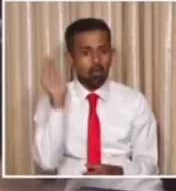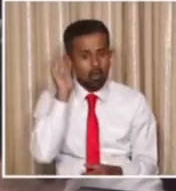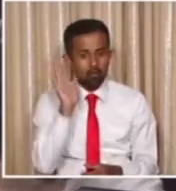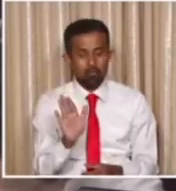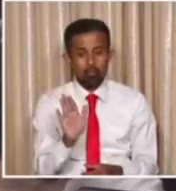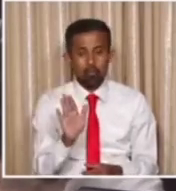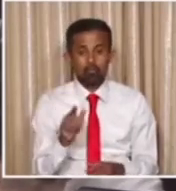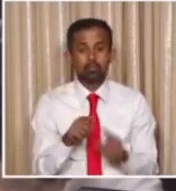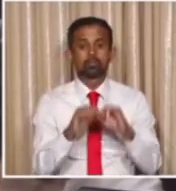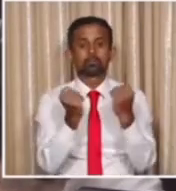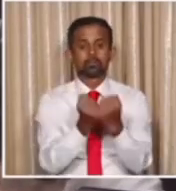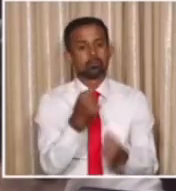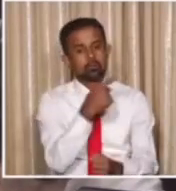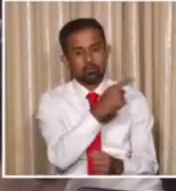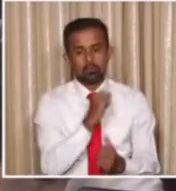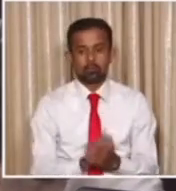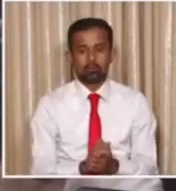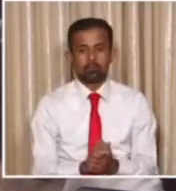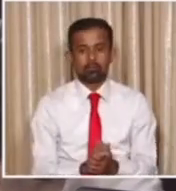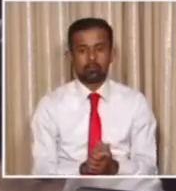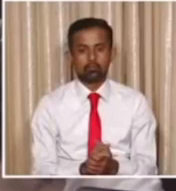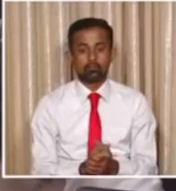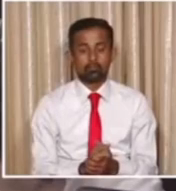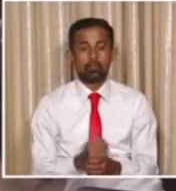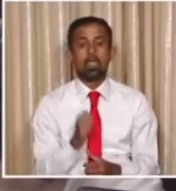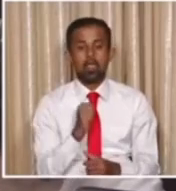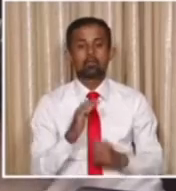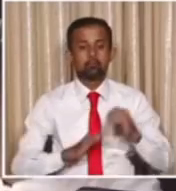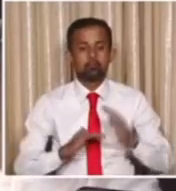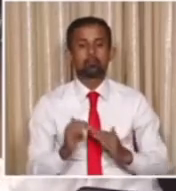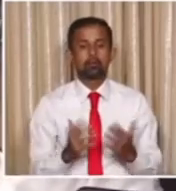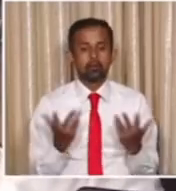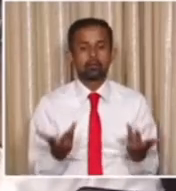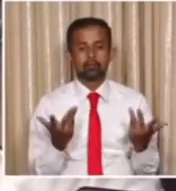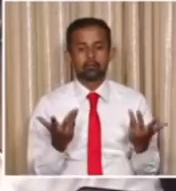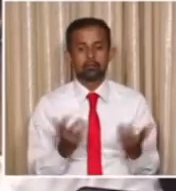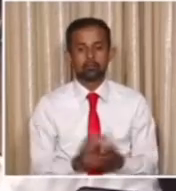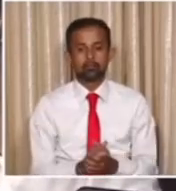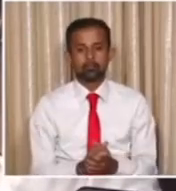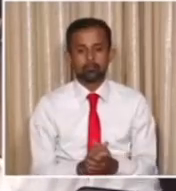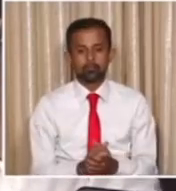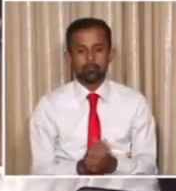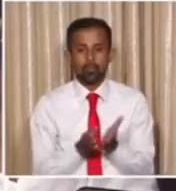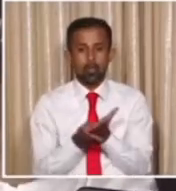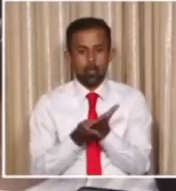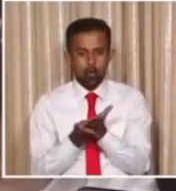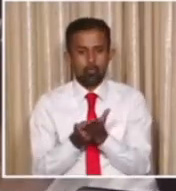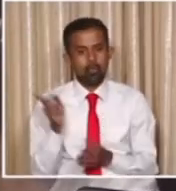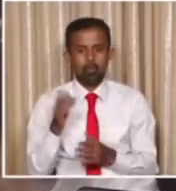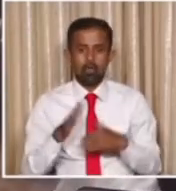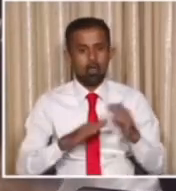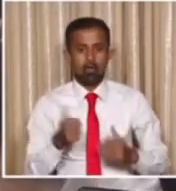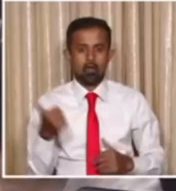ඒ සංගමවලින් සහ ඒ අයගෙන්. මොකද ඒ අවස්ථාව ඇයි පාවිච්චි කරන්නේ නැත්තේ කියන දුම්රිය පාවිච්චි කරන්න රයි දුම්රිය පාවිච්චි කරන්නය කියලා